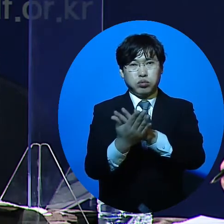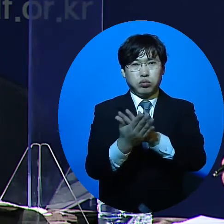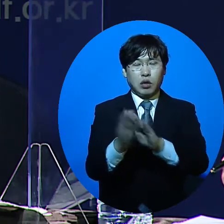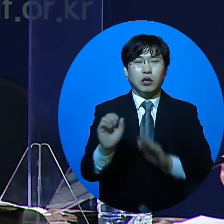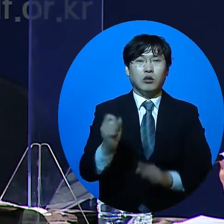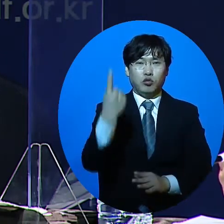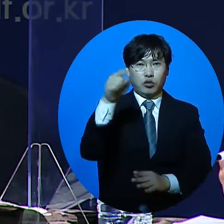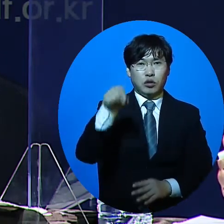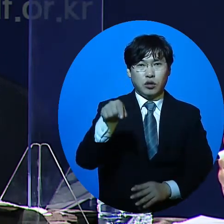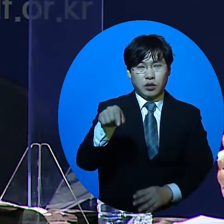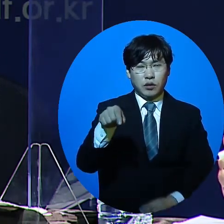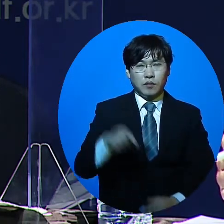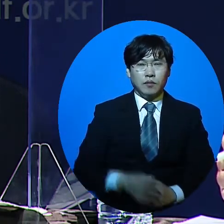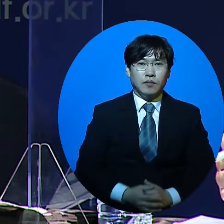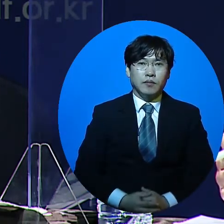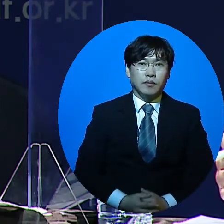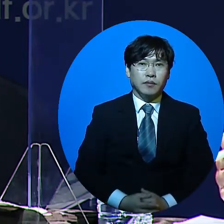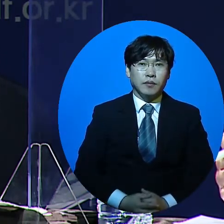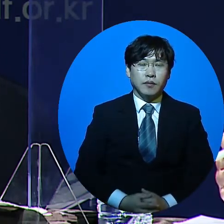계기가 되었던 시기입니다.